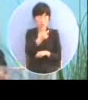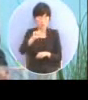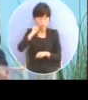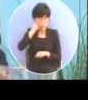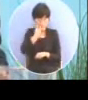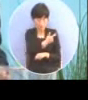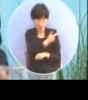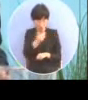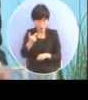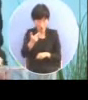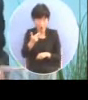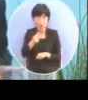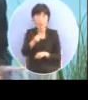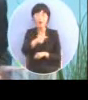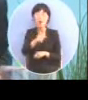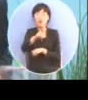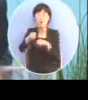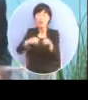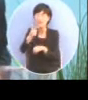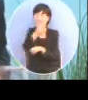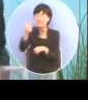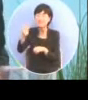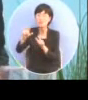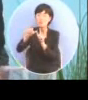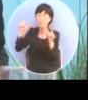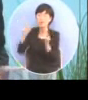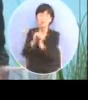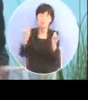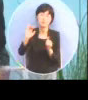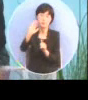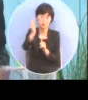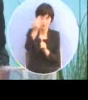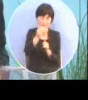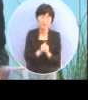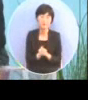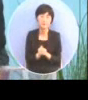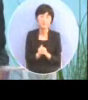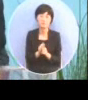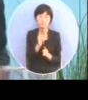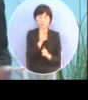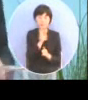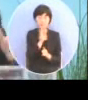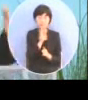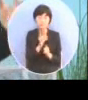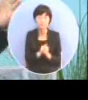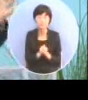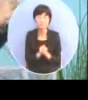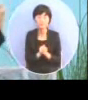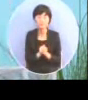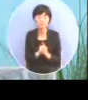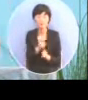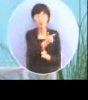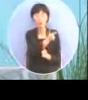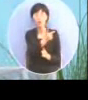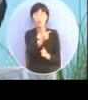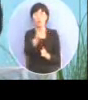Nếu như mà thử thách lớn thì đó là nhân vật lớn và ứng đáp lớn cũng xảy ra. Có đúng chăng?